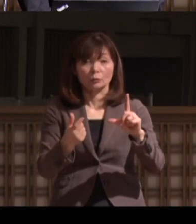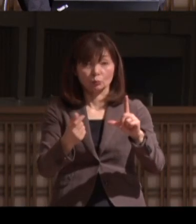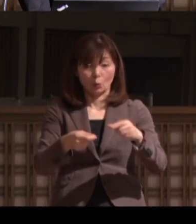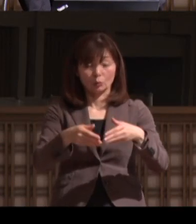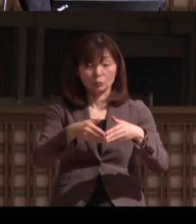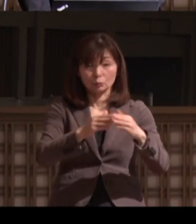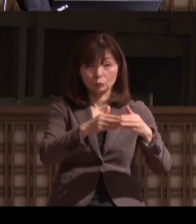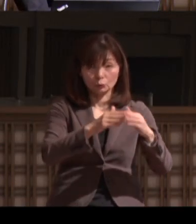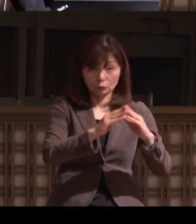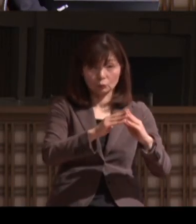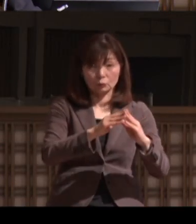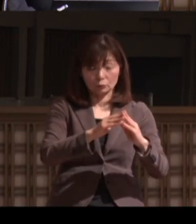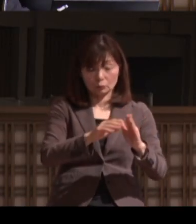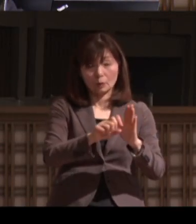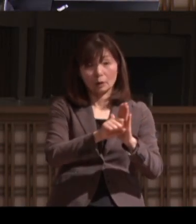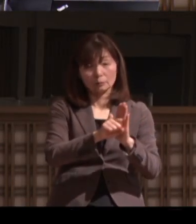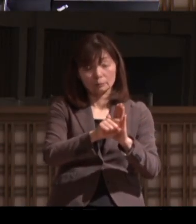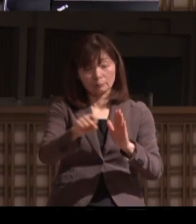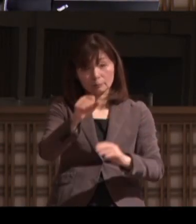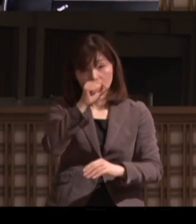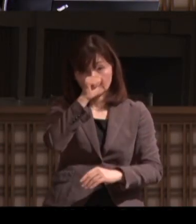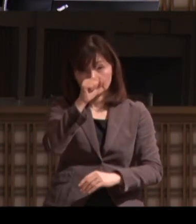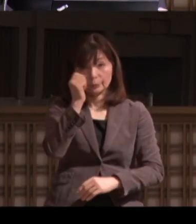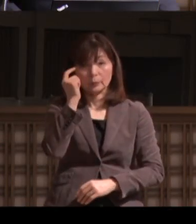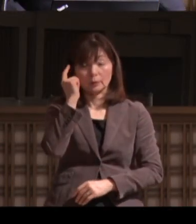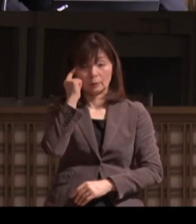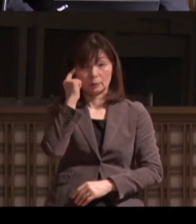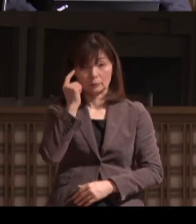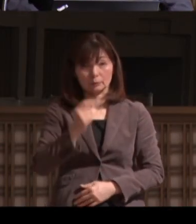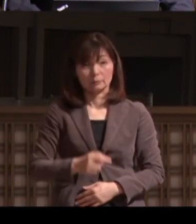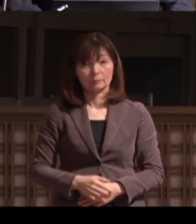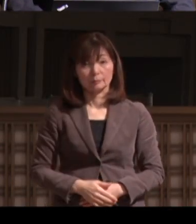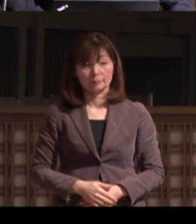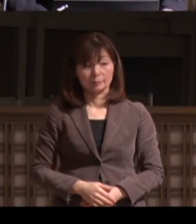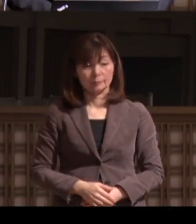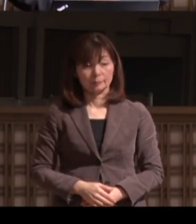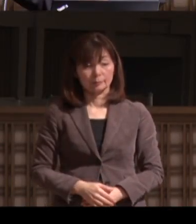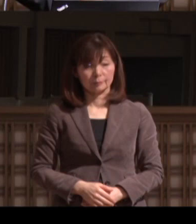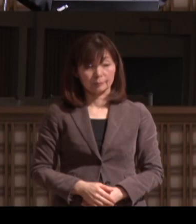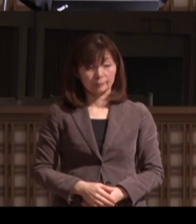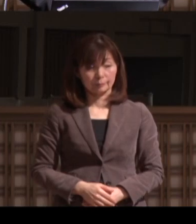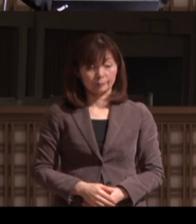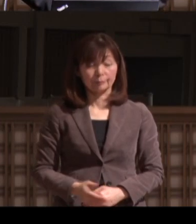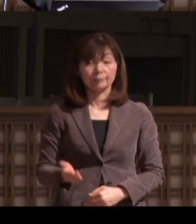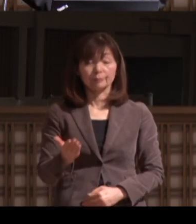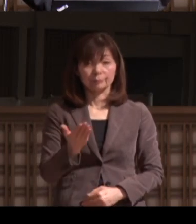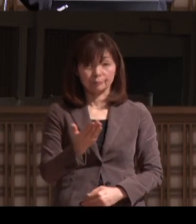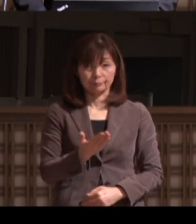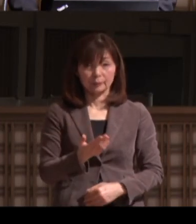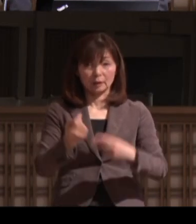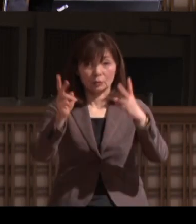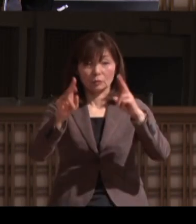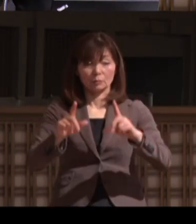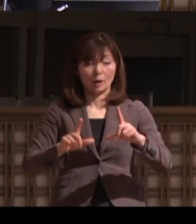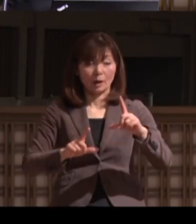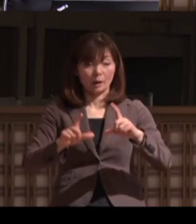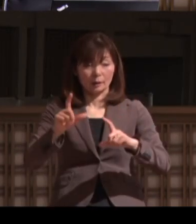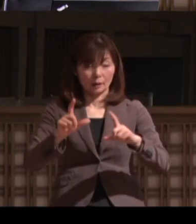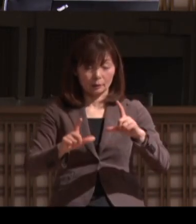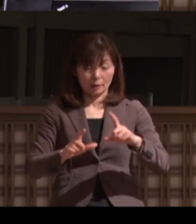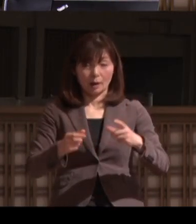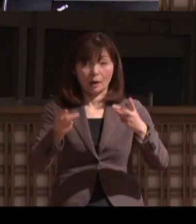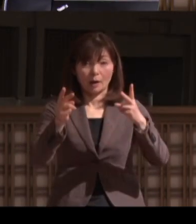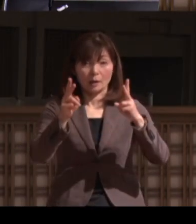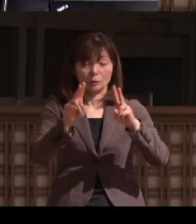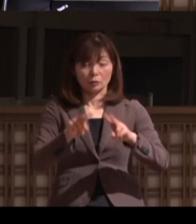なことだと考えますえ3章としてえ広島型地域運営組織広島